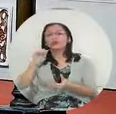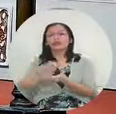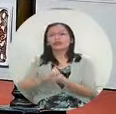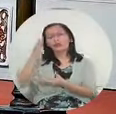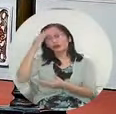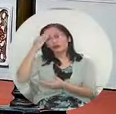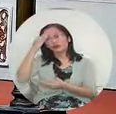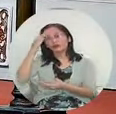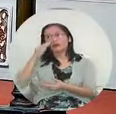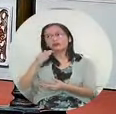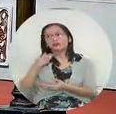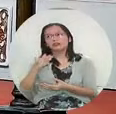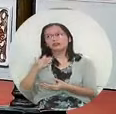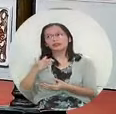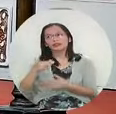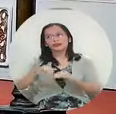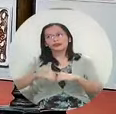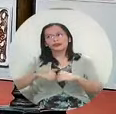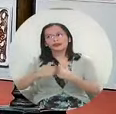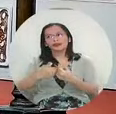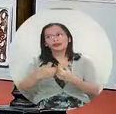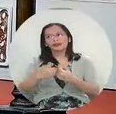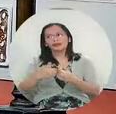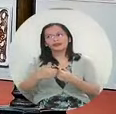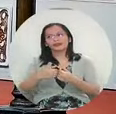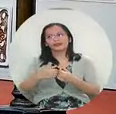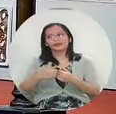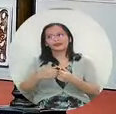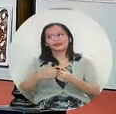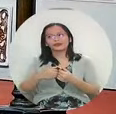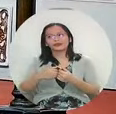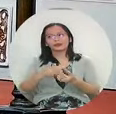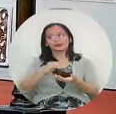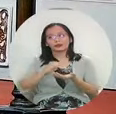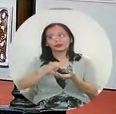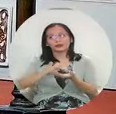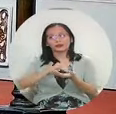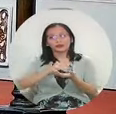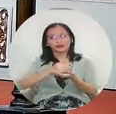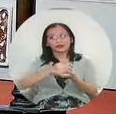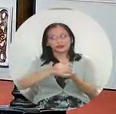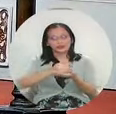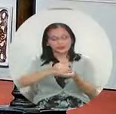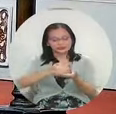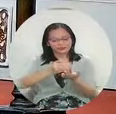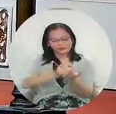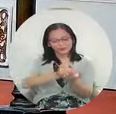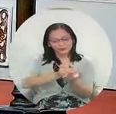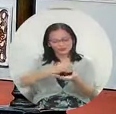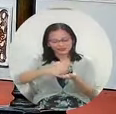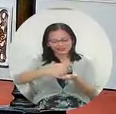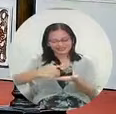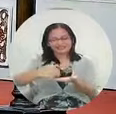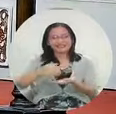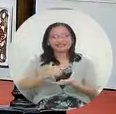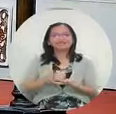Kay kining bana, dali siya palitag beer, kanang beer ba? Beer.